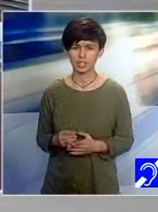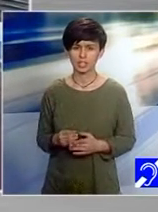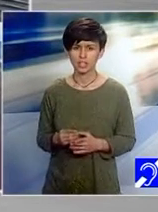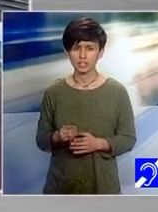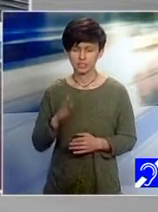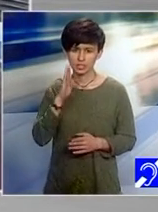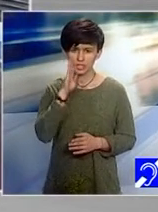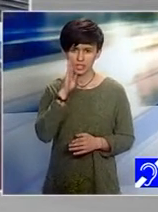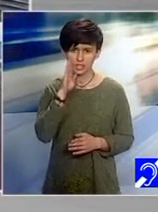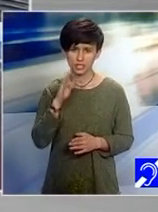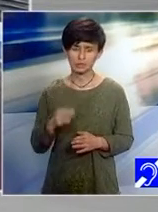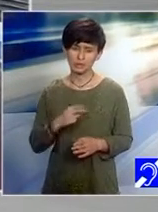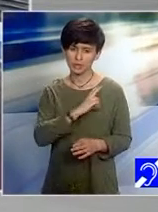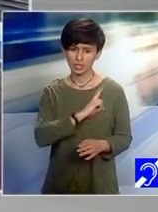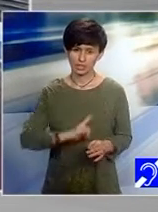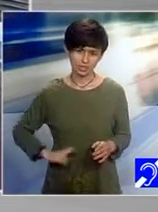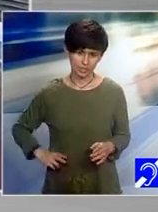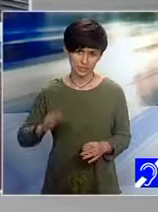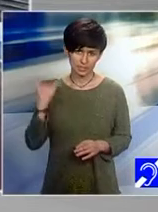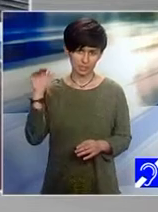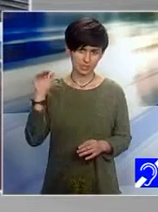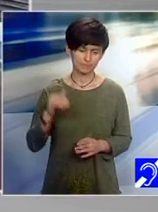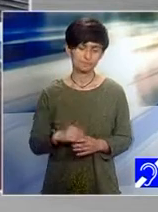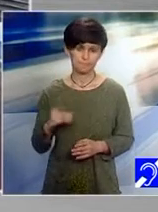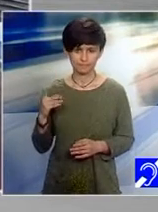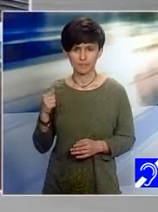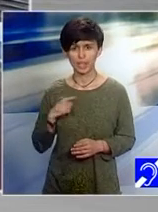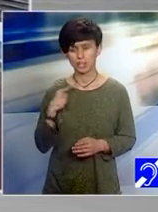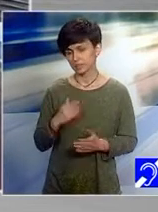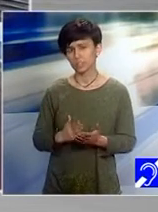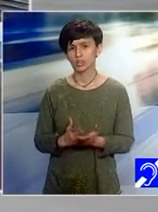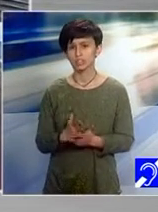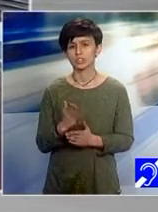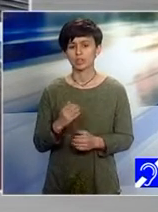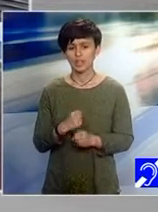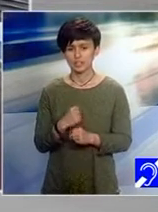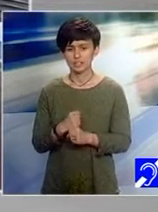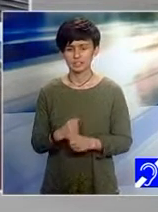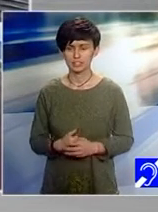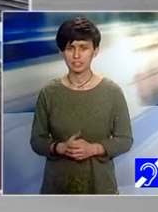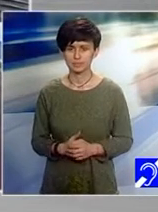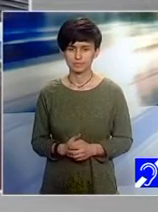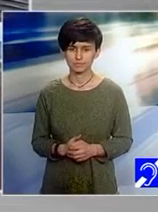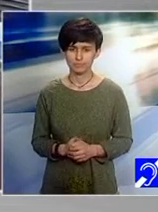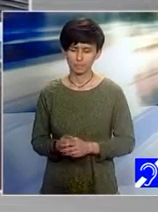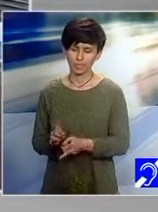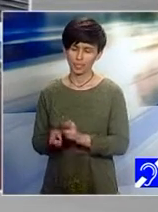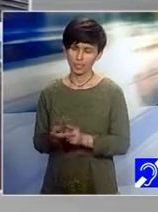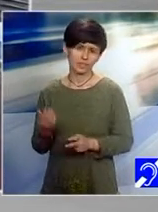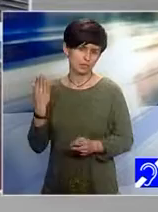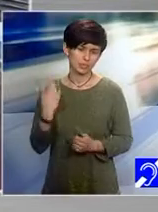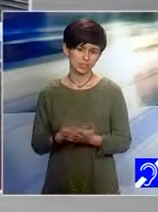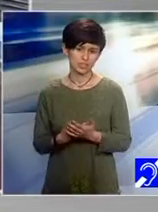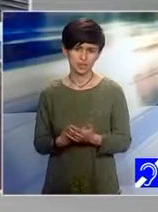peste și se mai trece în continuare, da, și acel eveniment aparte. Da, da, da, da, da, da. Karen, cum a fost pentru tine această experiență